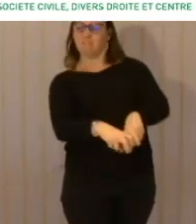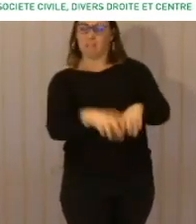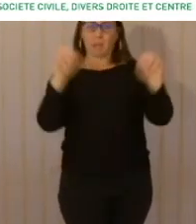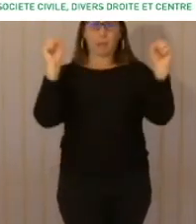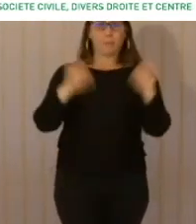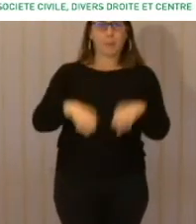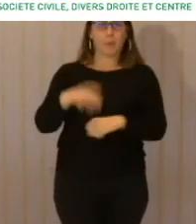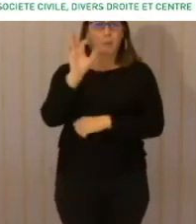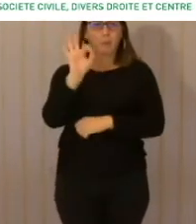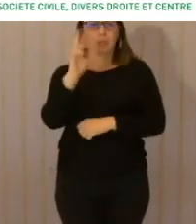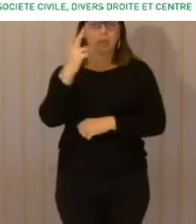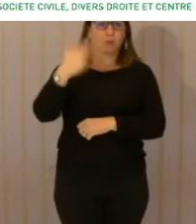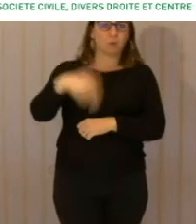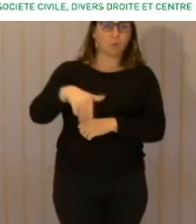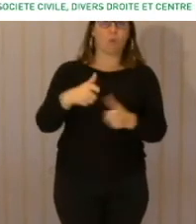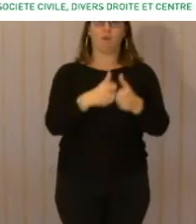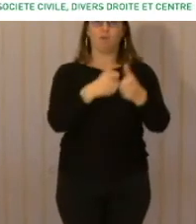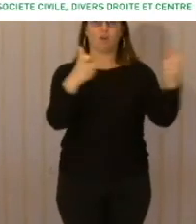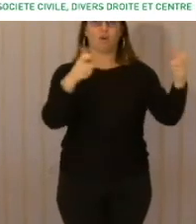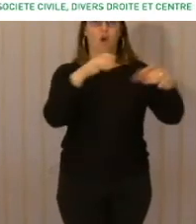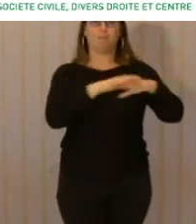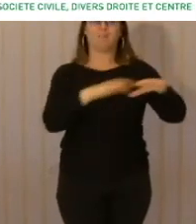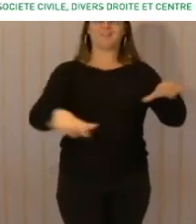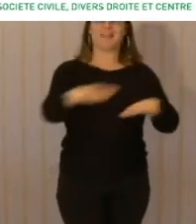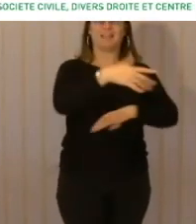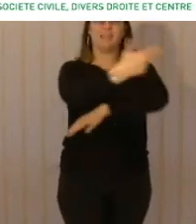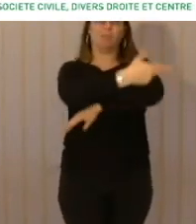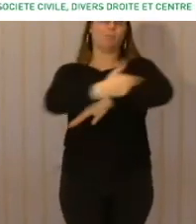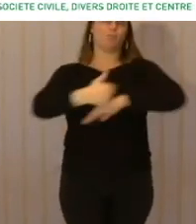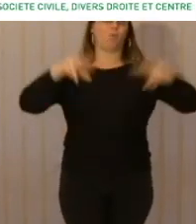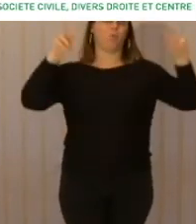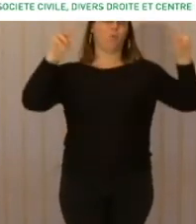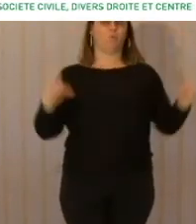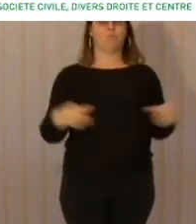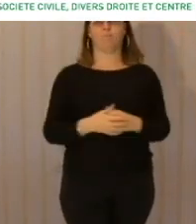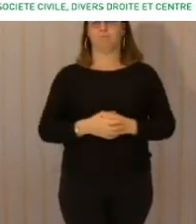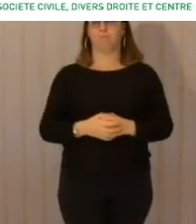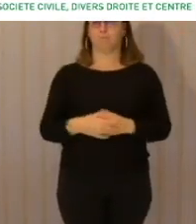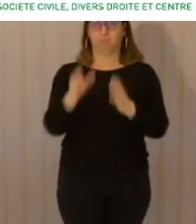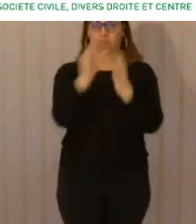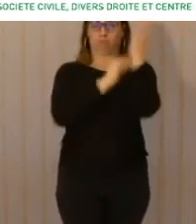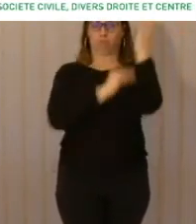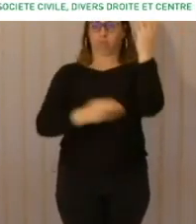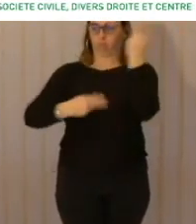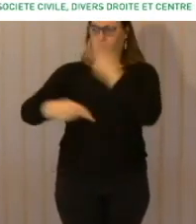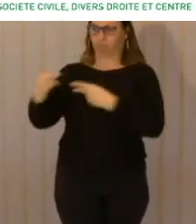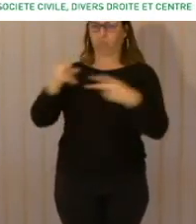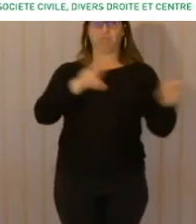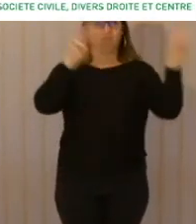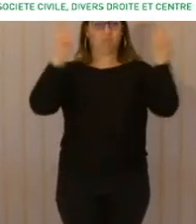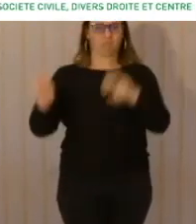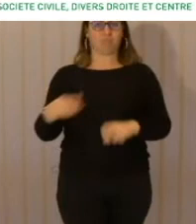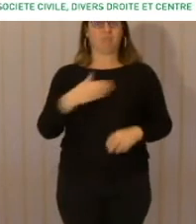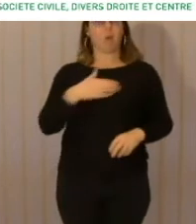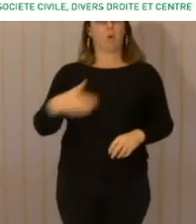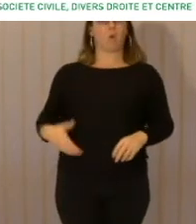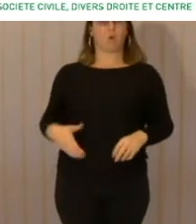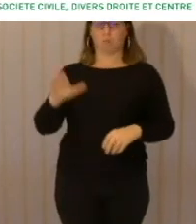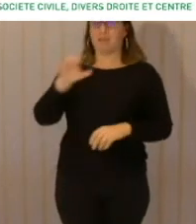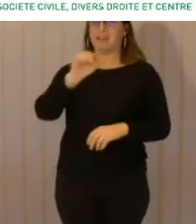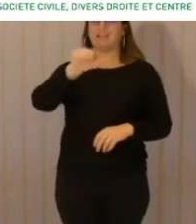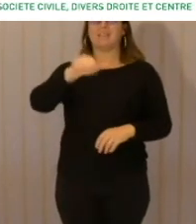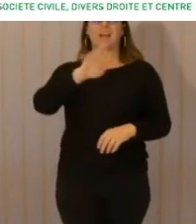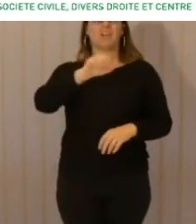réalisation d'une cité bureau. Le conseil, je vous cite cet amendement que j'ai envoyé, le conseil municipal demande à la sagesse